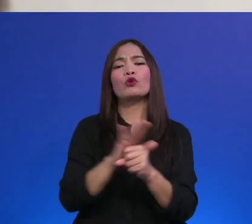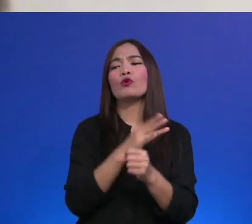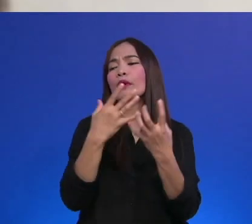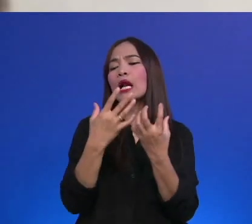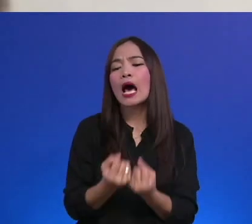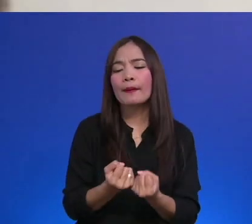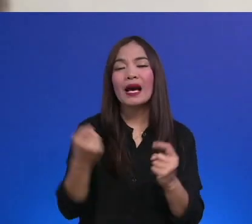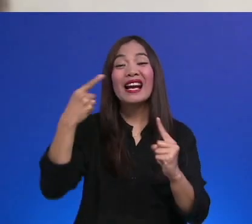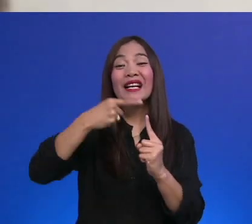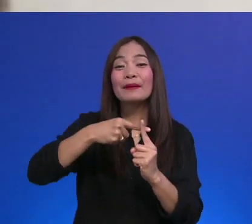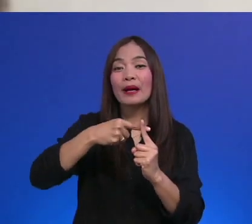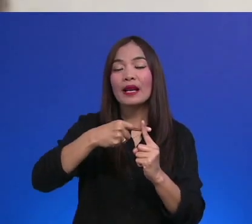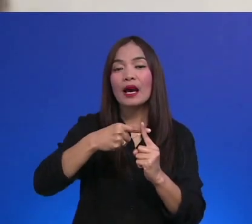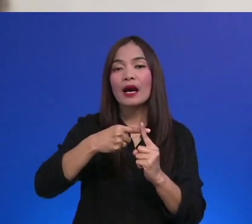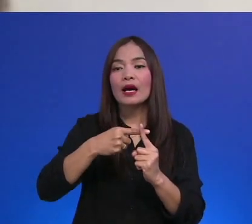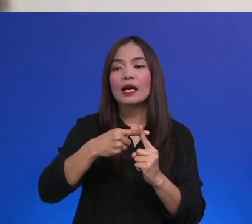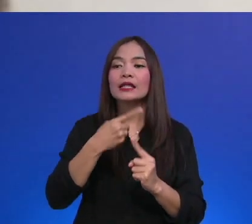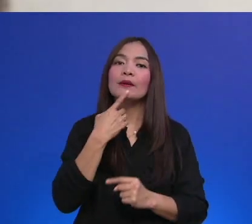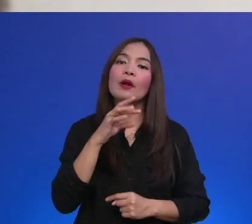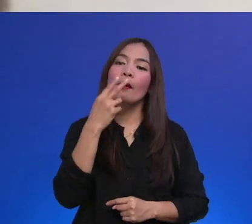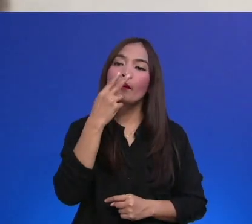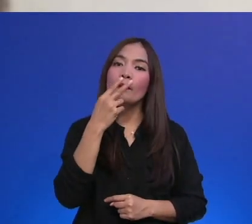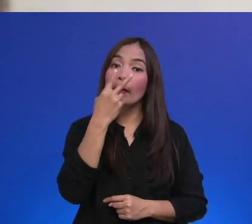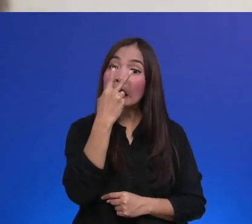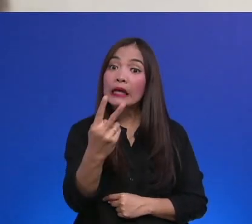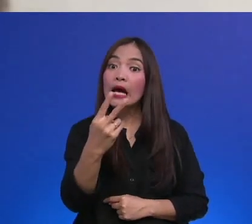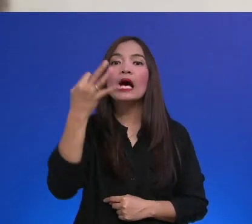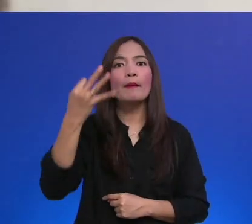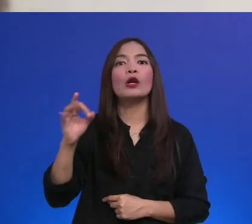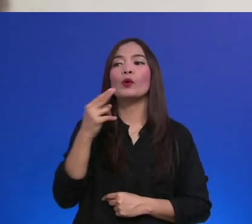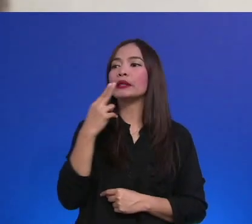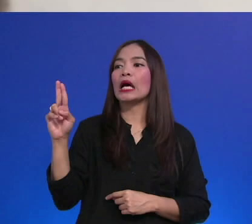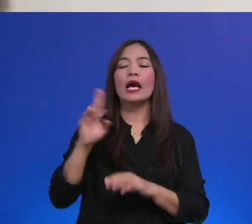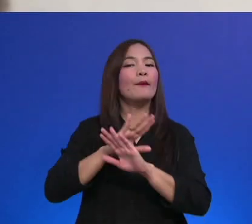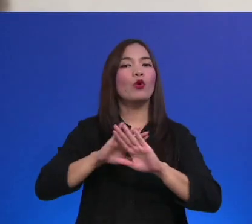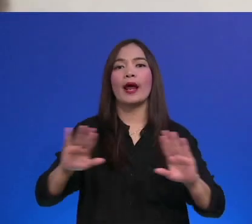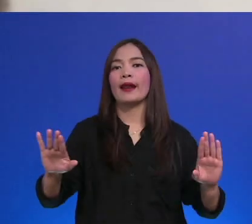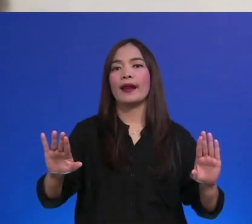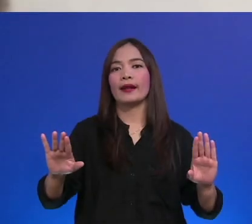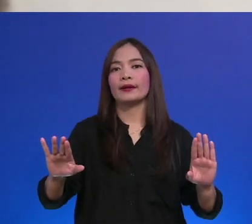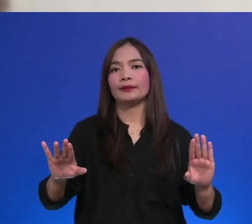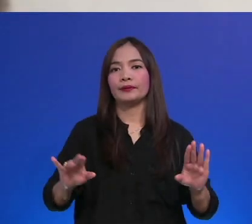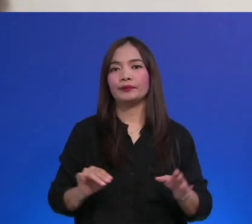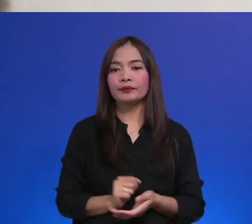percaya kita pada penglihatan bukan tidak